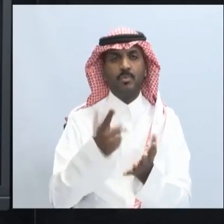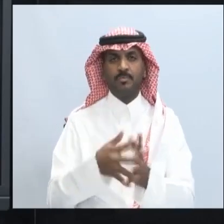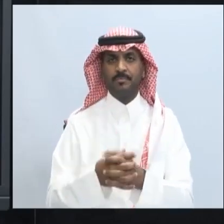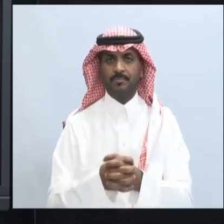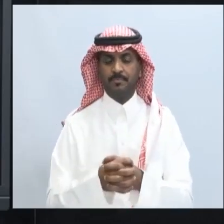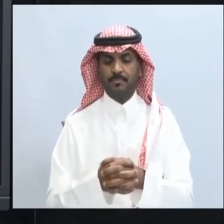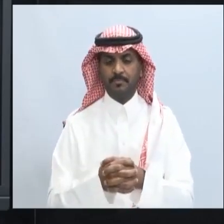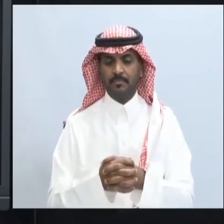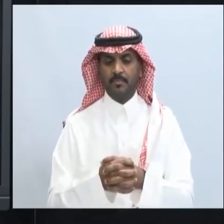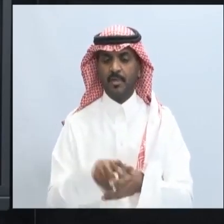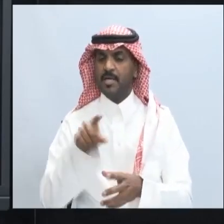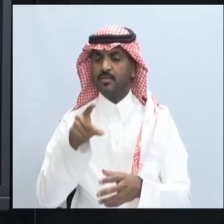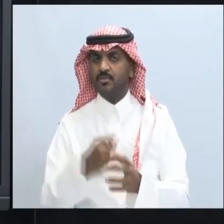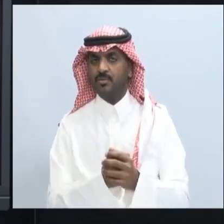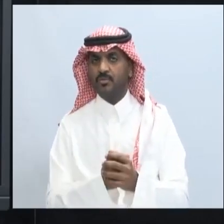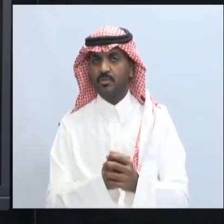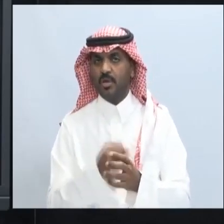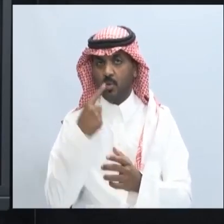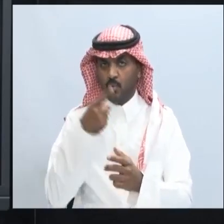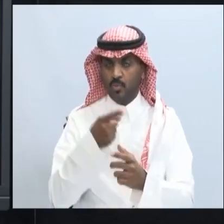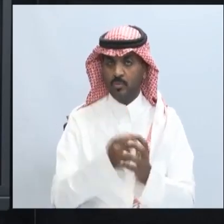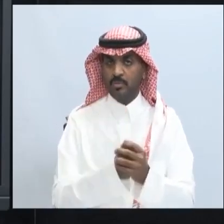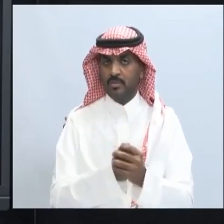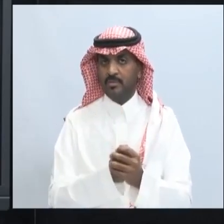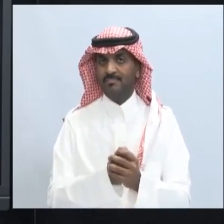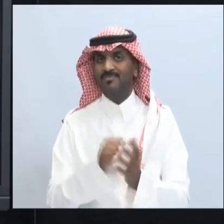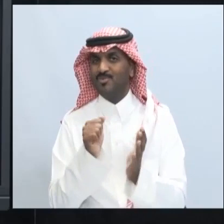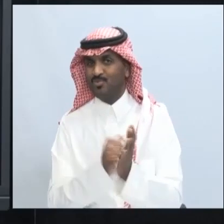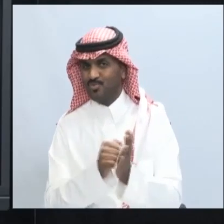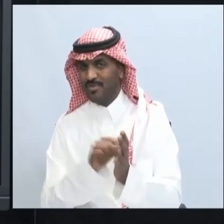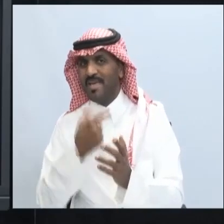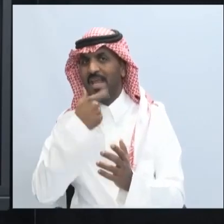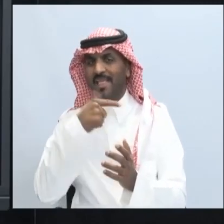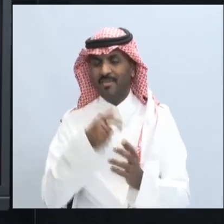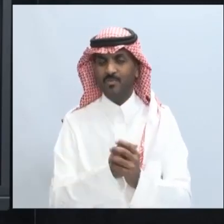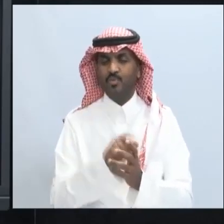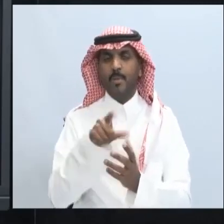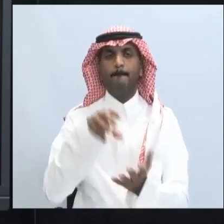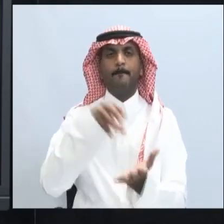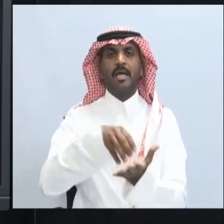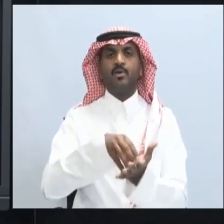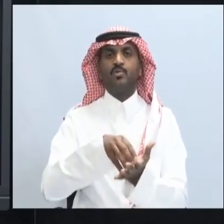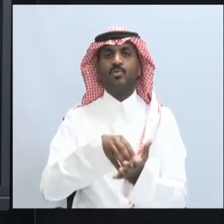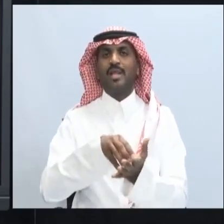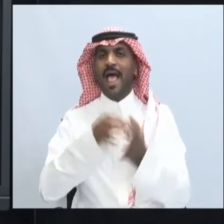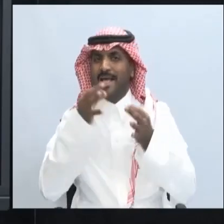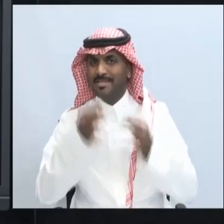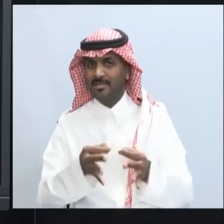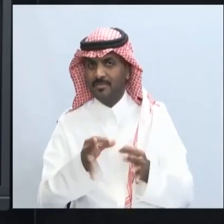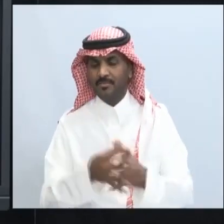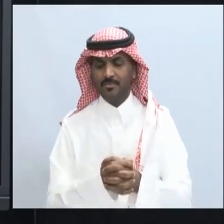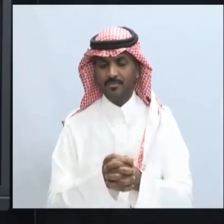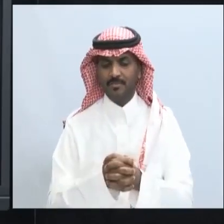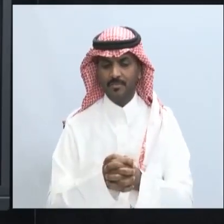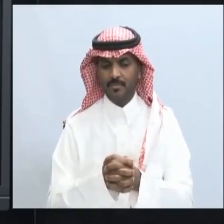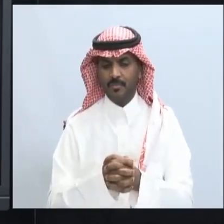هو احسنتم سنقول انه يسكن في الرياض اذا هذا هو موطنه وهذا هو سكنه